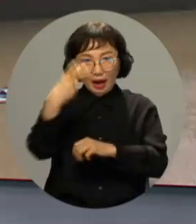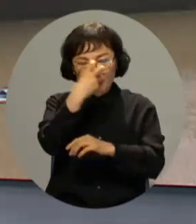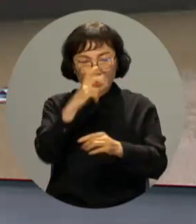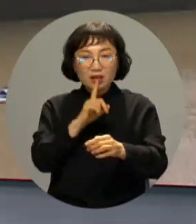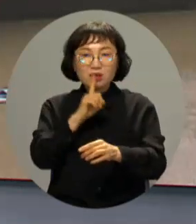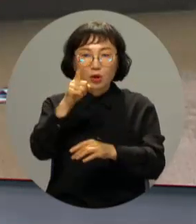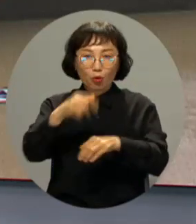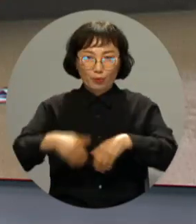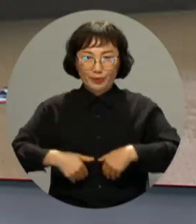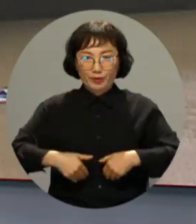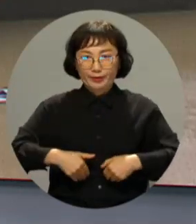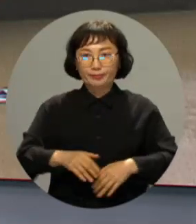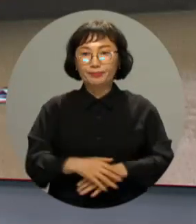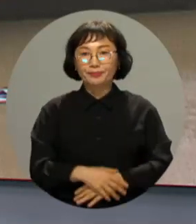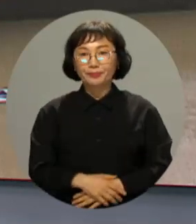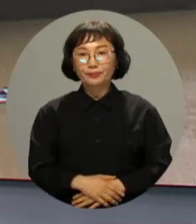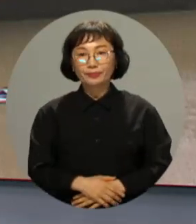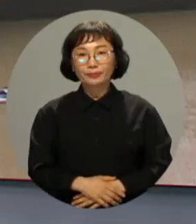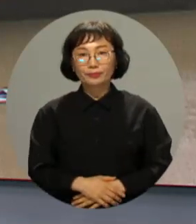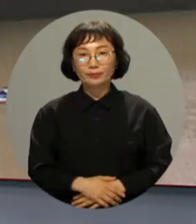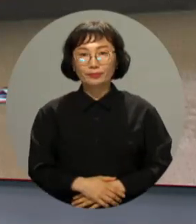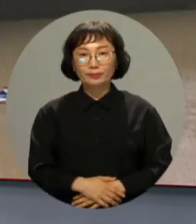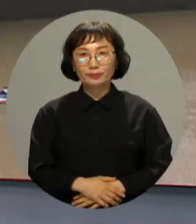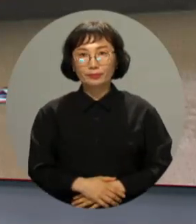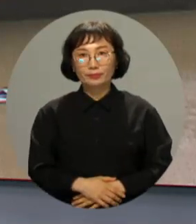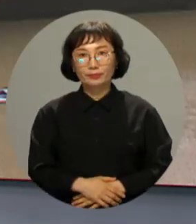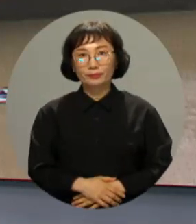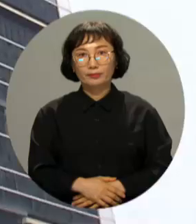보입니다. 이창익 기자입니다.